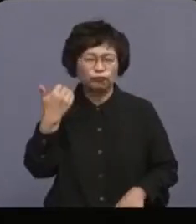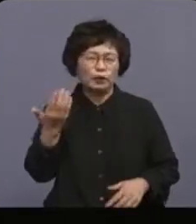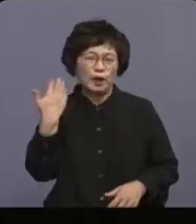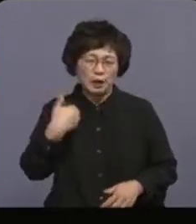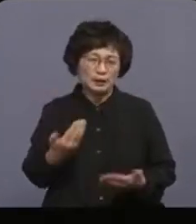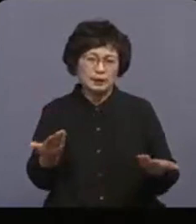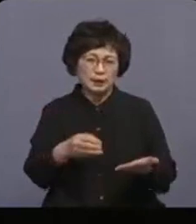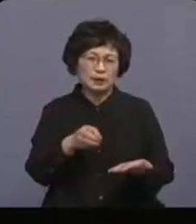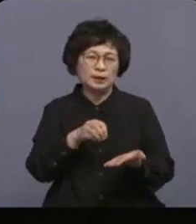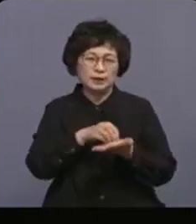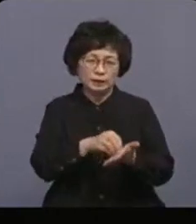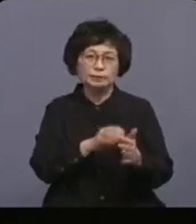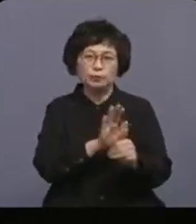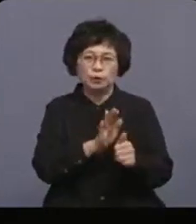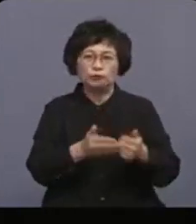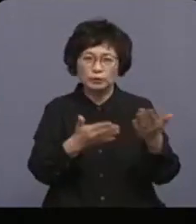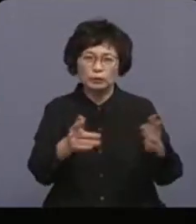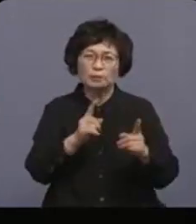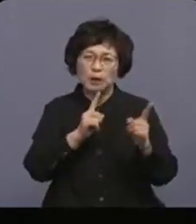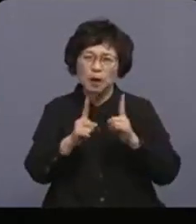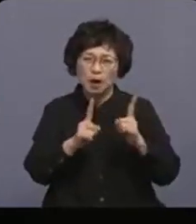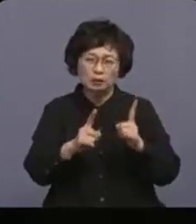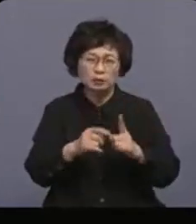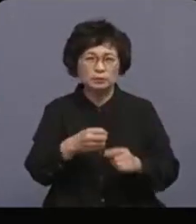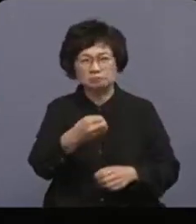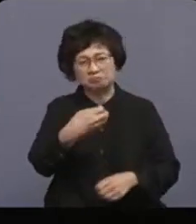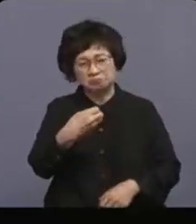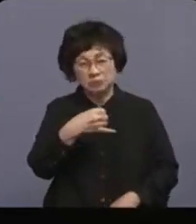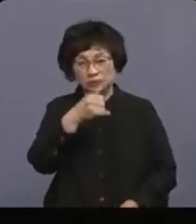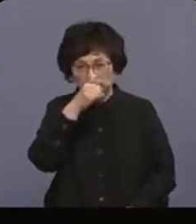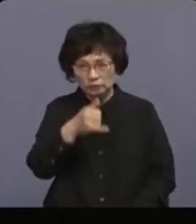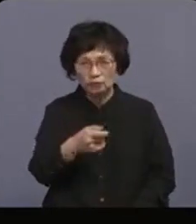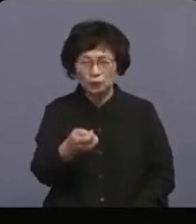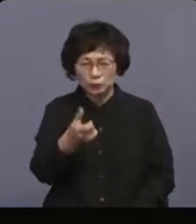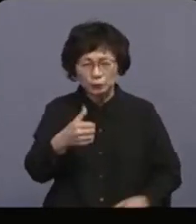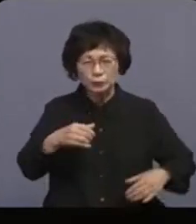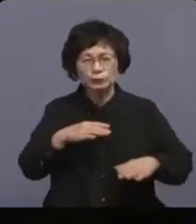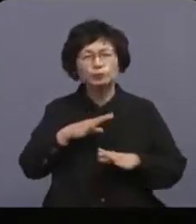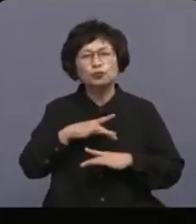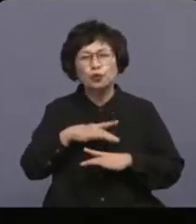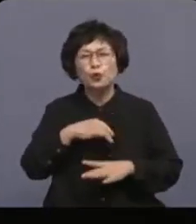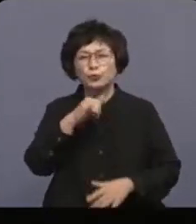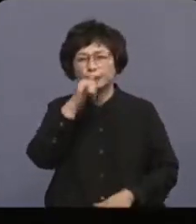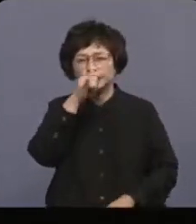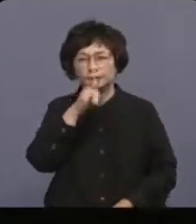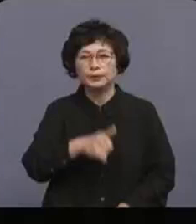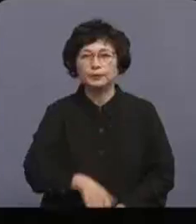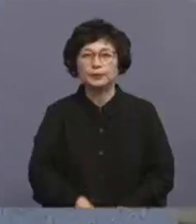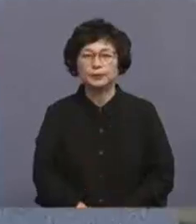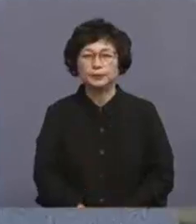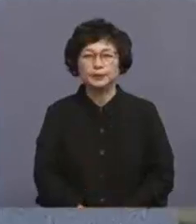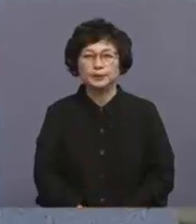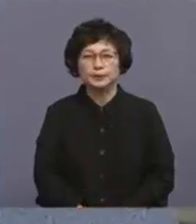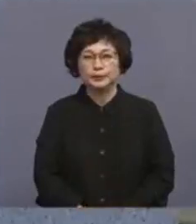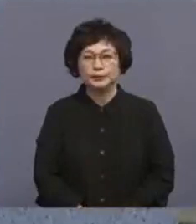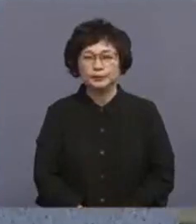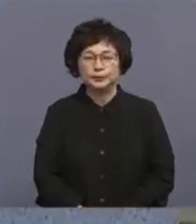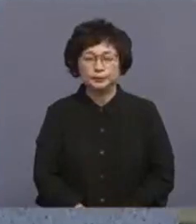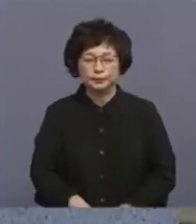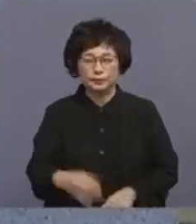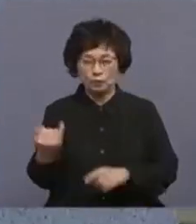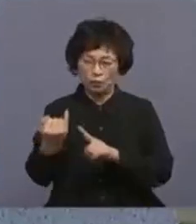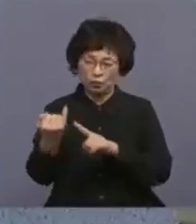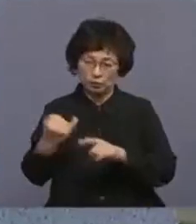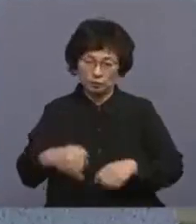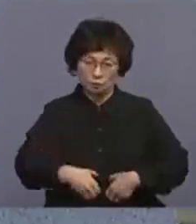취업을 시켜 줬었다 이런 말씀을 많이 하셨어 가지고 좀 많은 두려움이 있었습니다 씨는